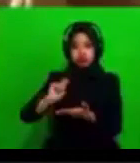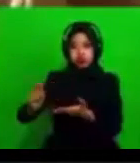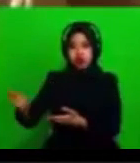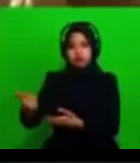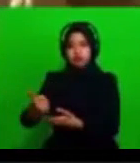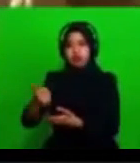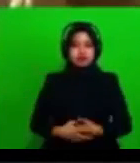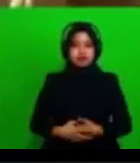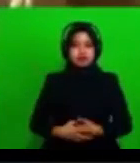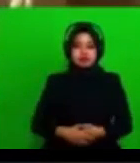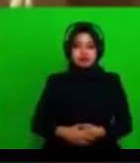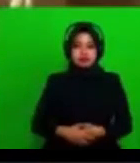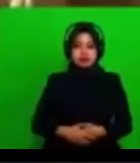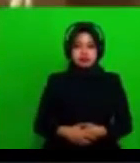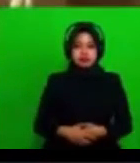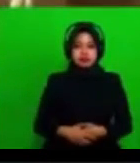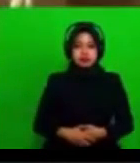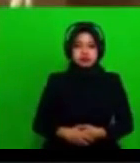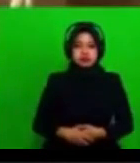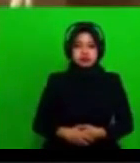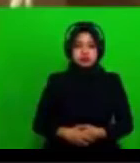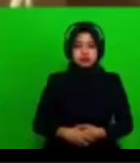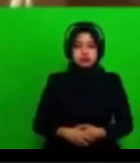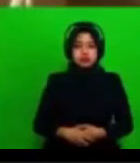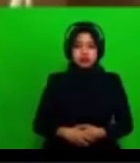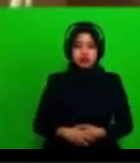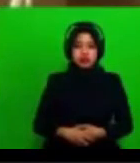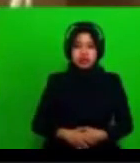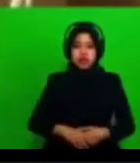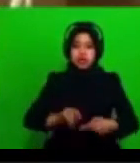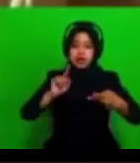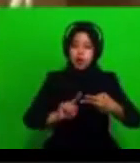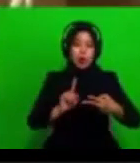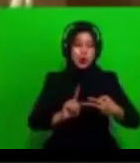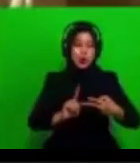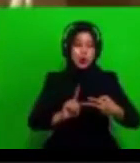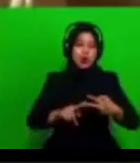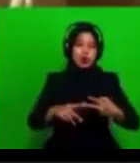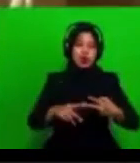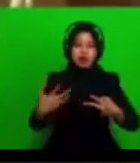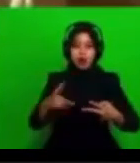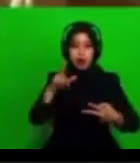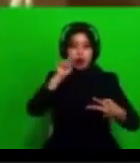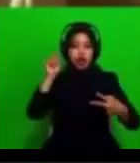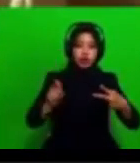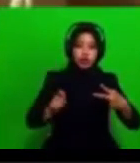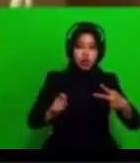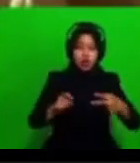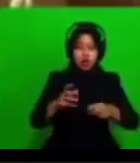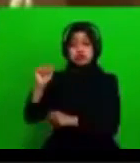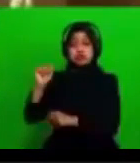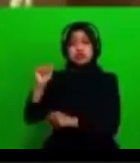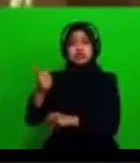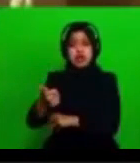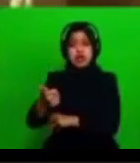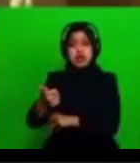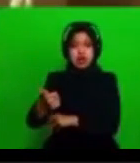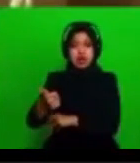sekolah favorit dan sebagainya. Nah, jadi yang pertama itu. Yang kedua, orang tua itu bisa menjadi guru